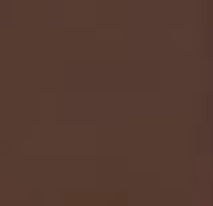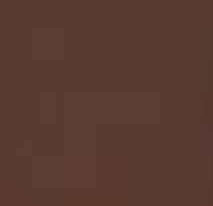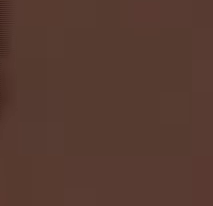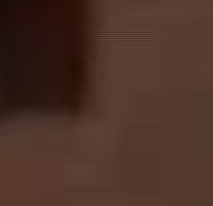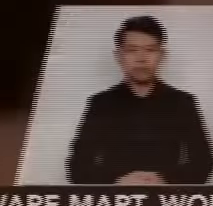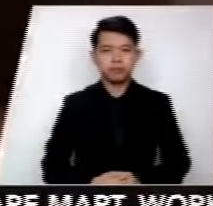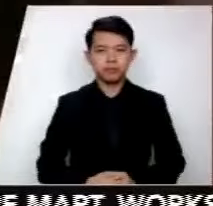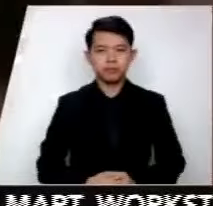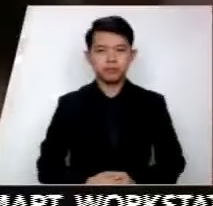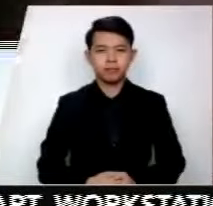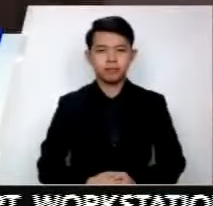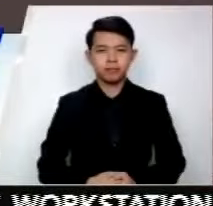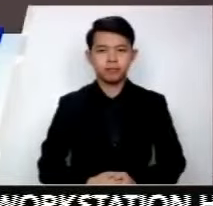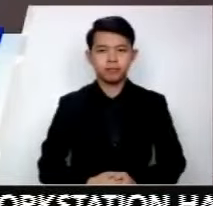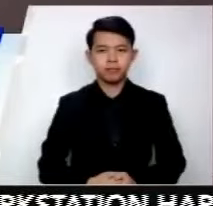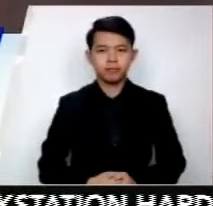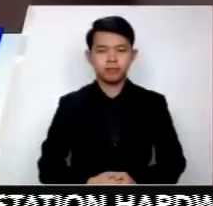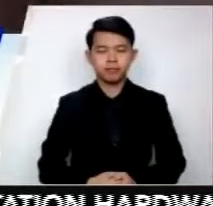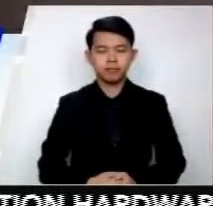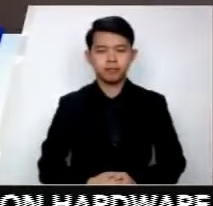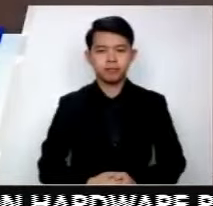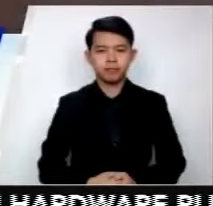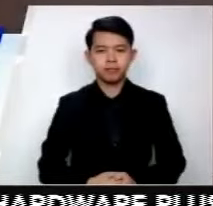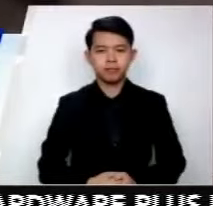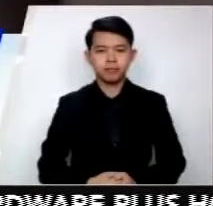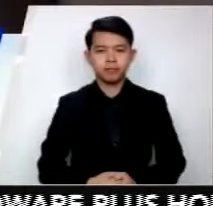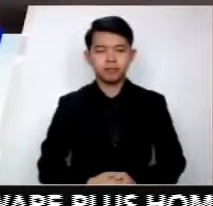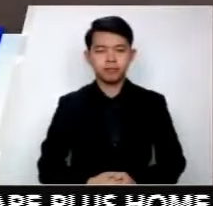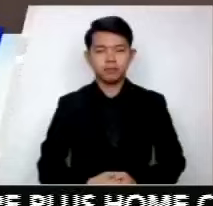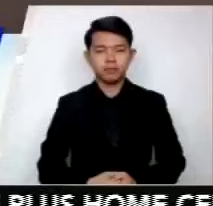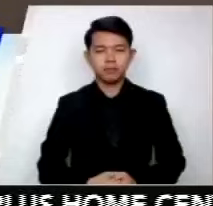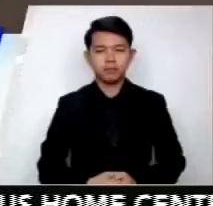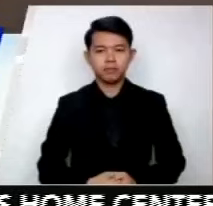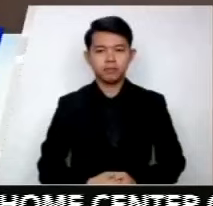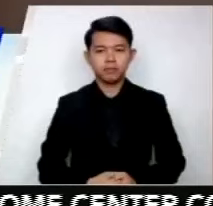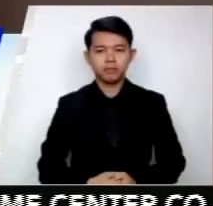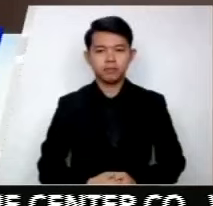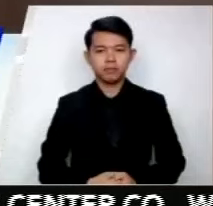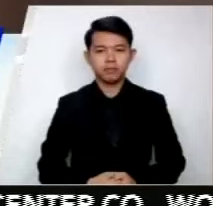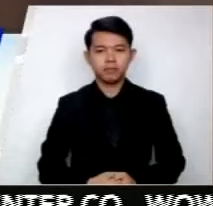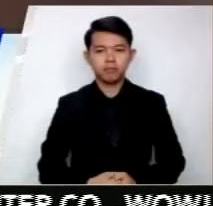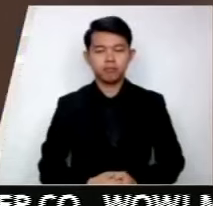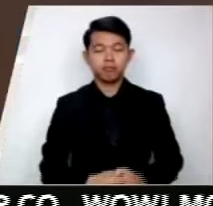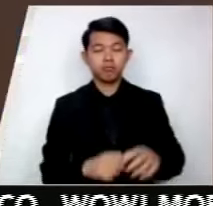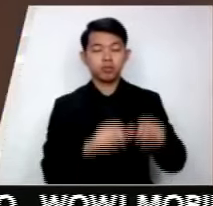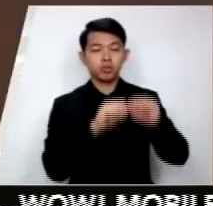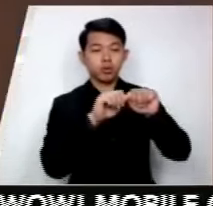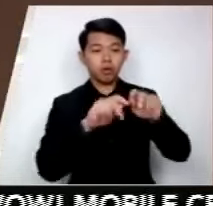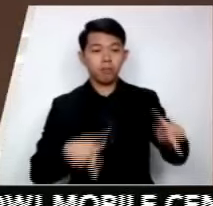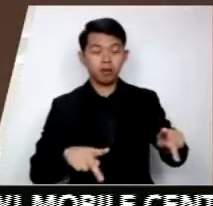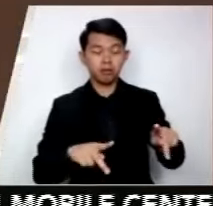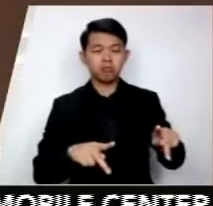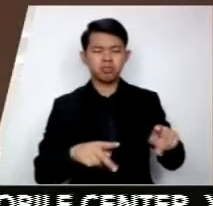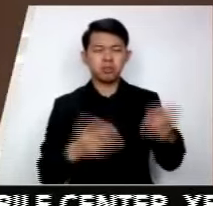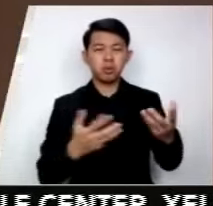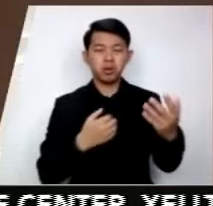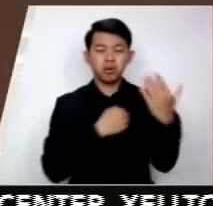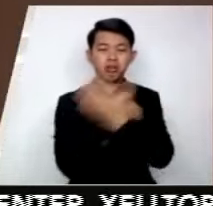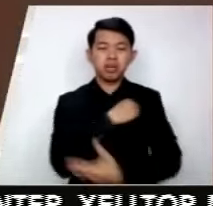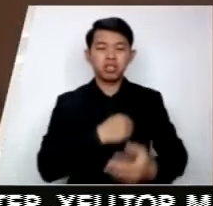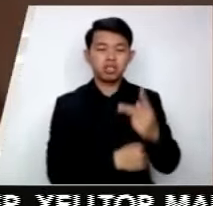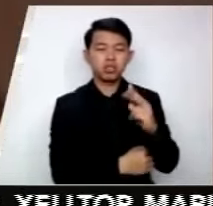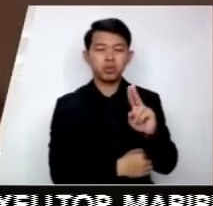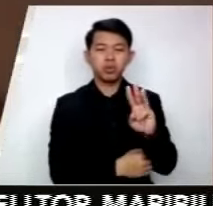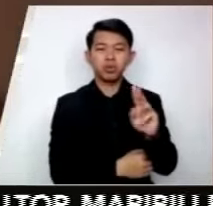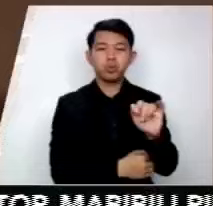nasugatan Nilamon ng apoy at maitim na usok ang apartment building na yan sa Kuwait AP na siam ang nasawi